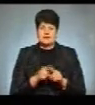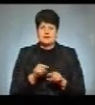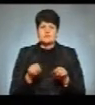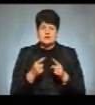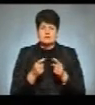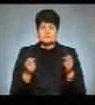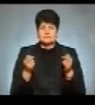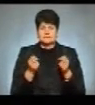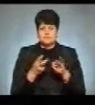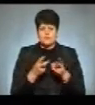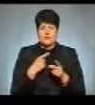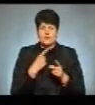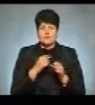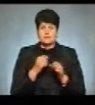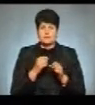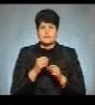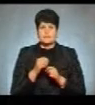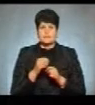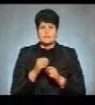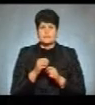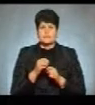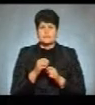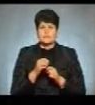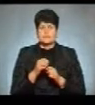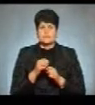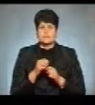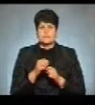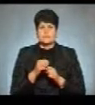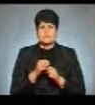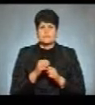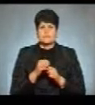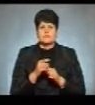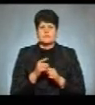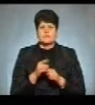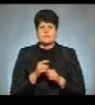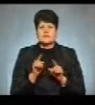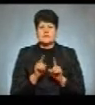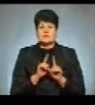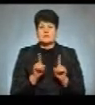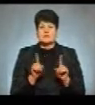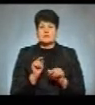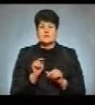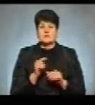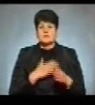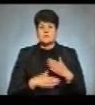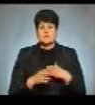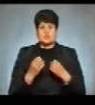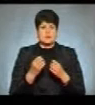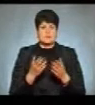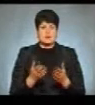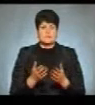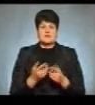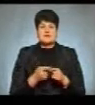файного міста», каже куратор проекту Оксана Ратушняк. Він неймовірно ними тішився. Ще пак!